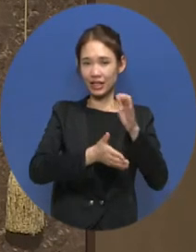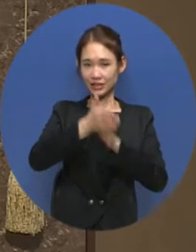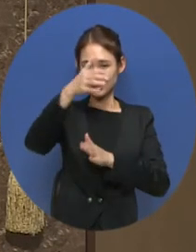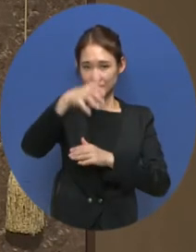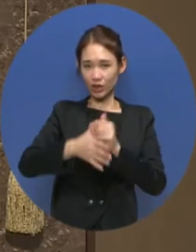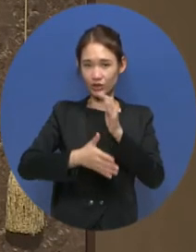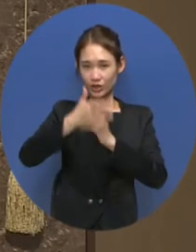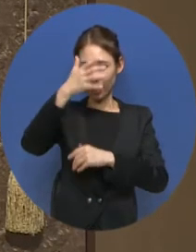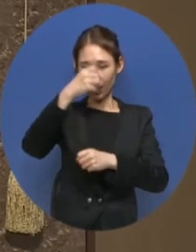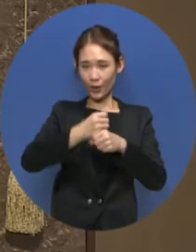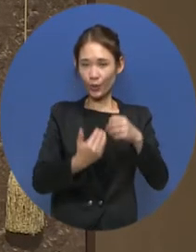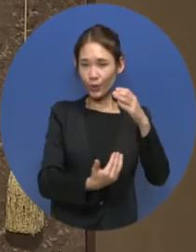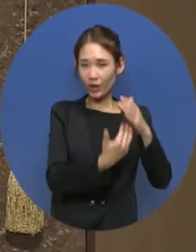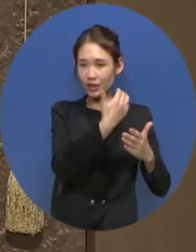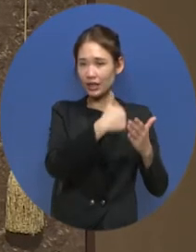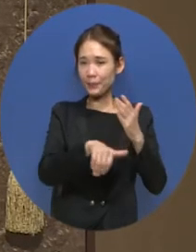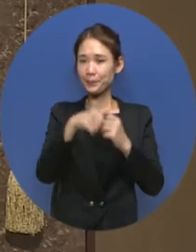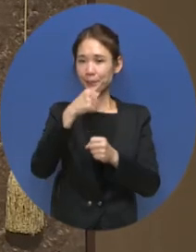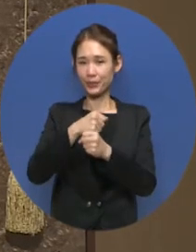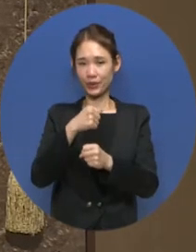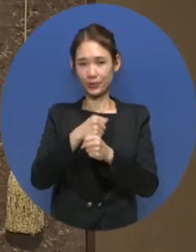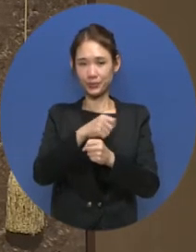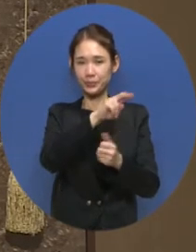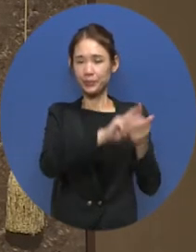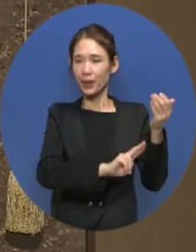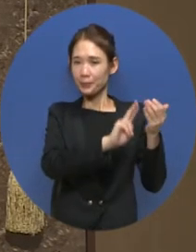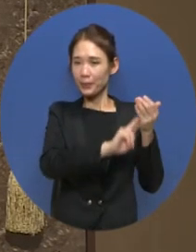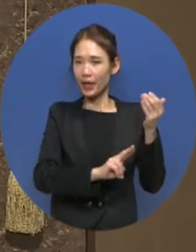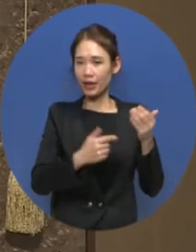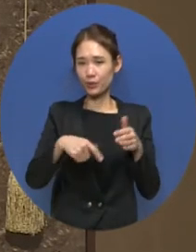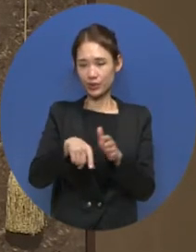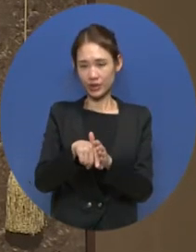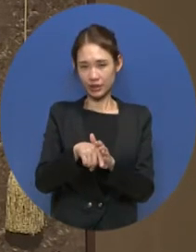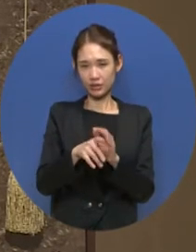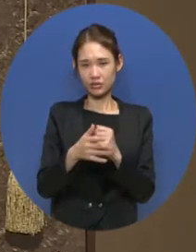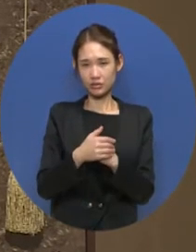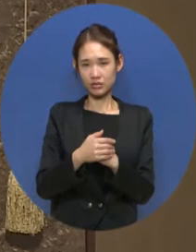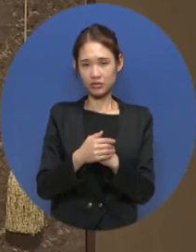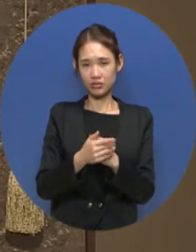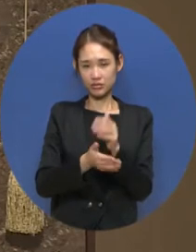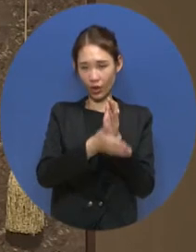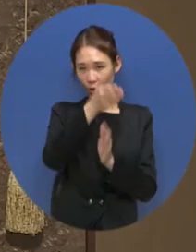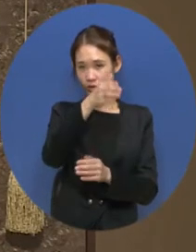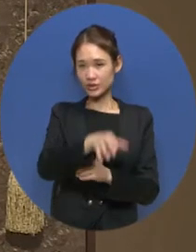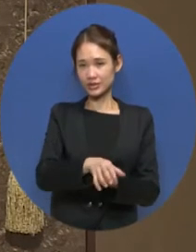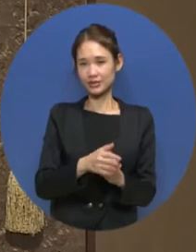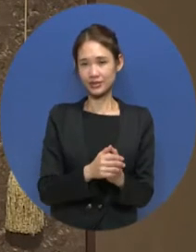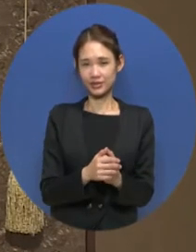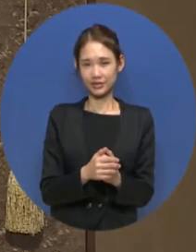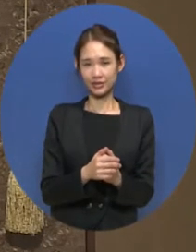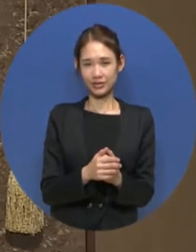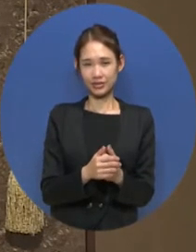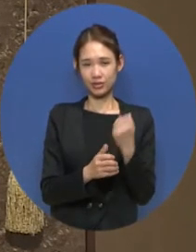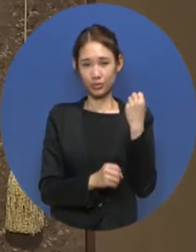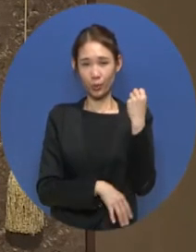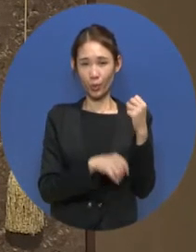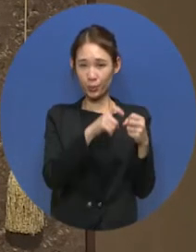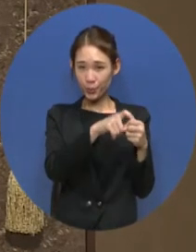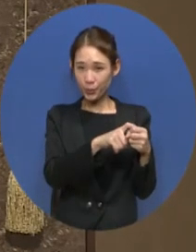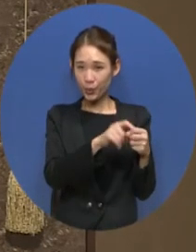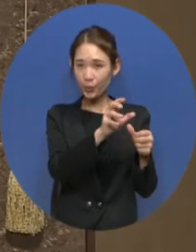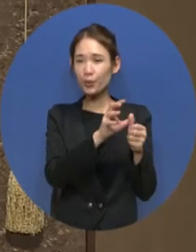시설에서 나오는 생산품들을 판매할 수 있도록 하기 위해서 설치된 시설들입니다. 그래서 예. 그 본연의